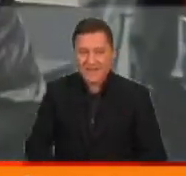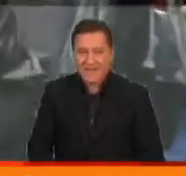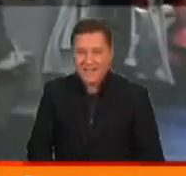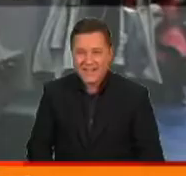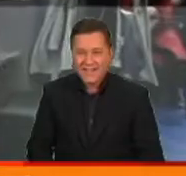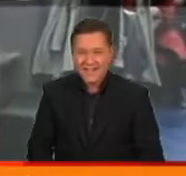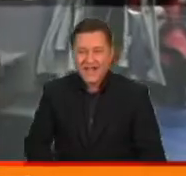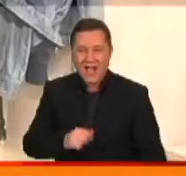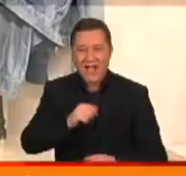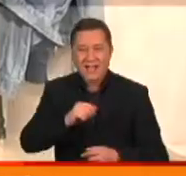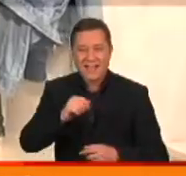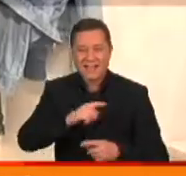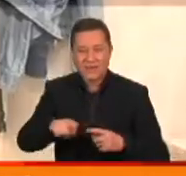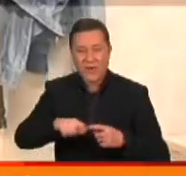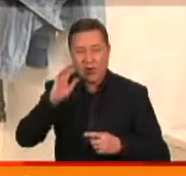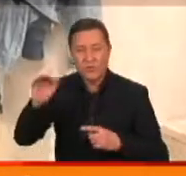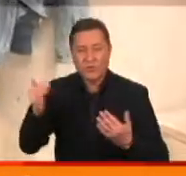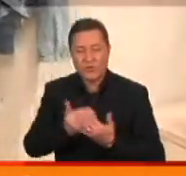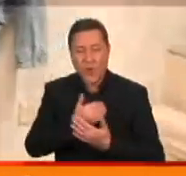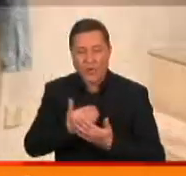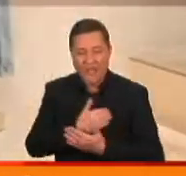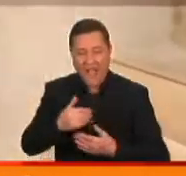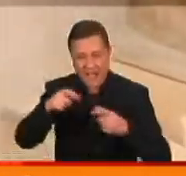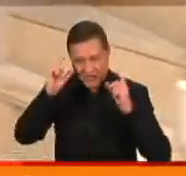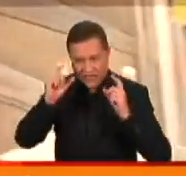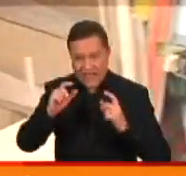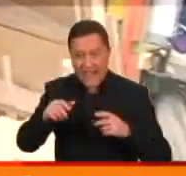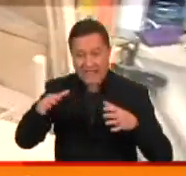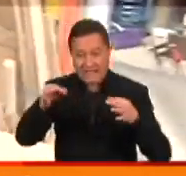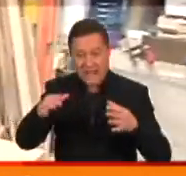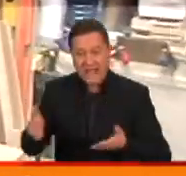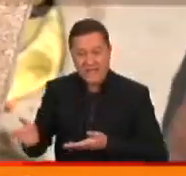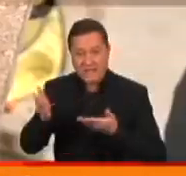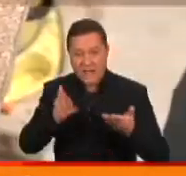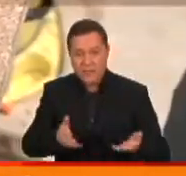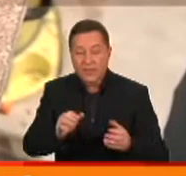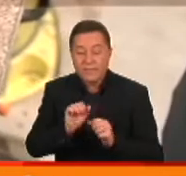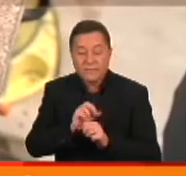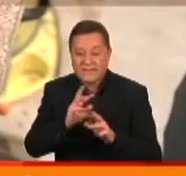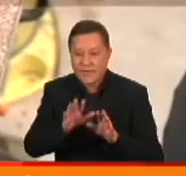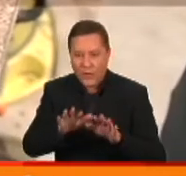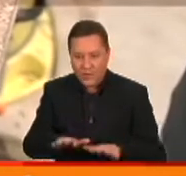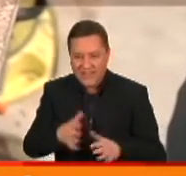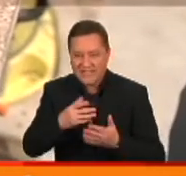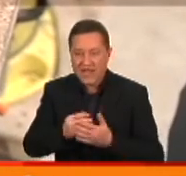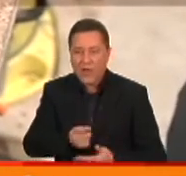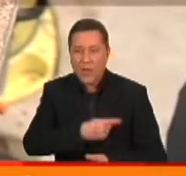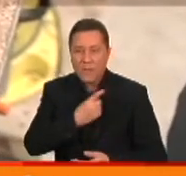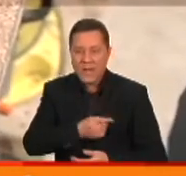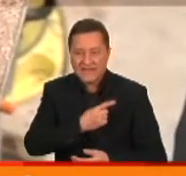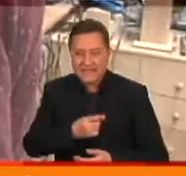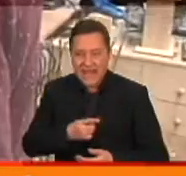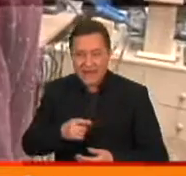Все, скоро будуть нові очки. Із пакетом свіжої макухи Максим запрошує у святую святих – свою майстерню.